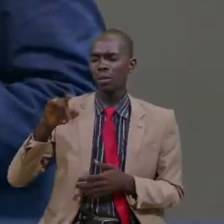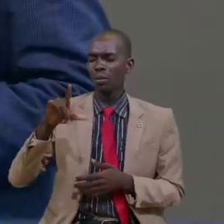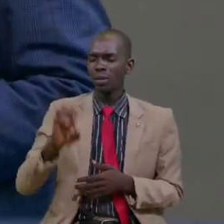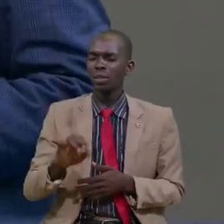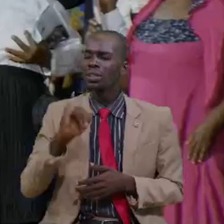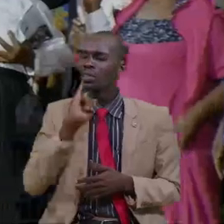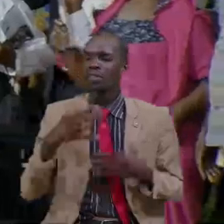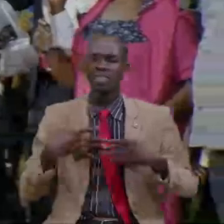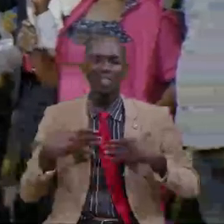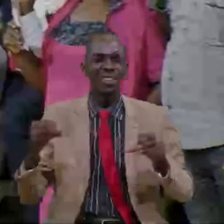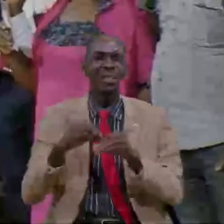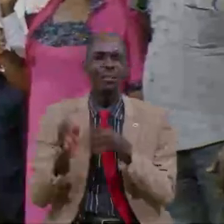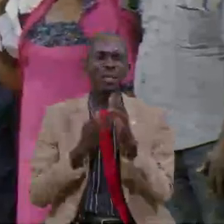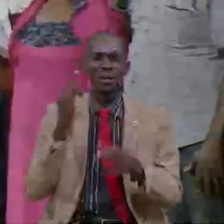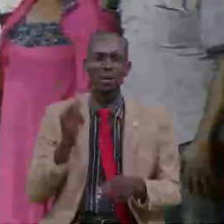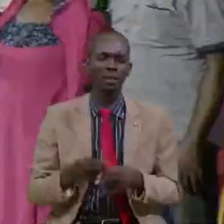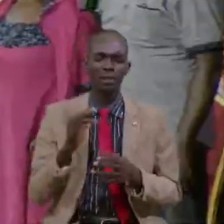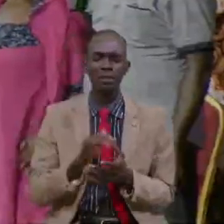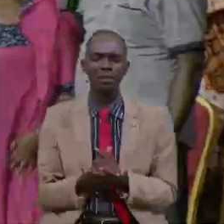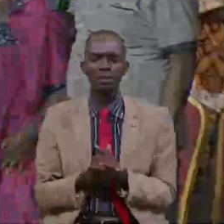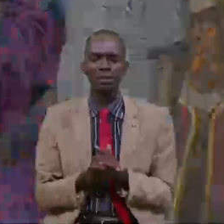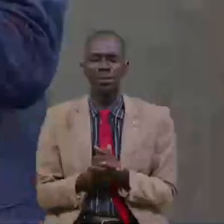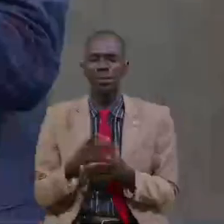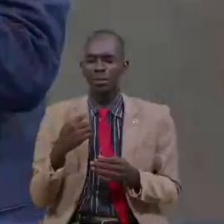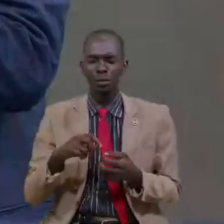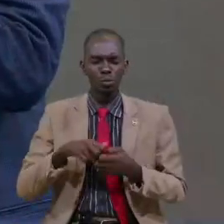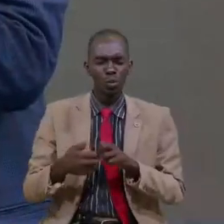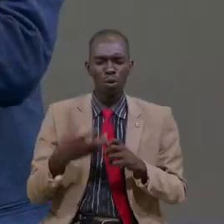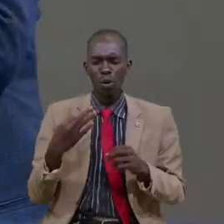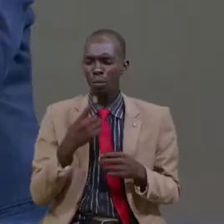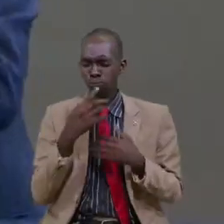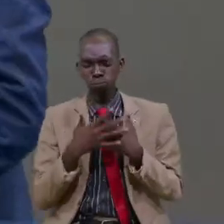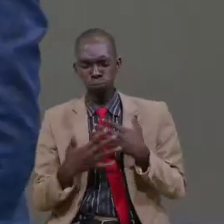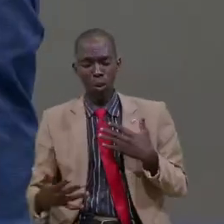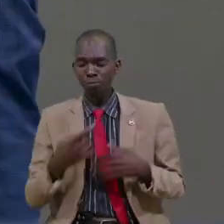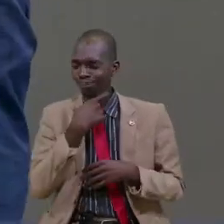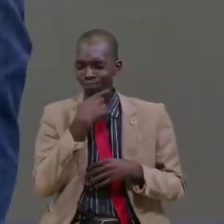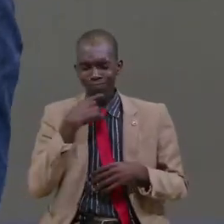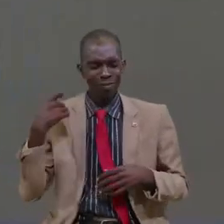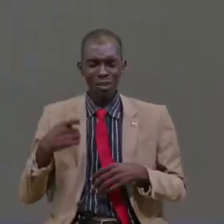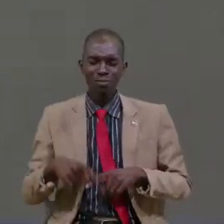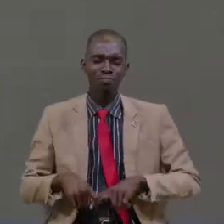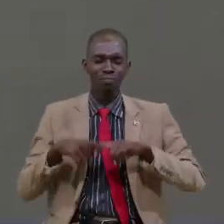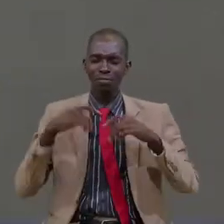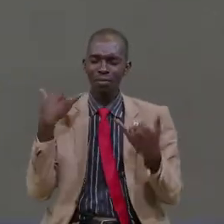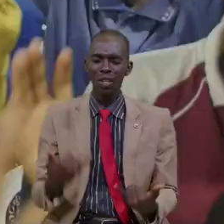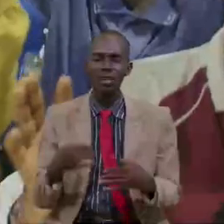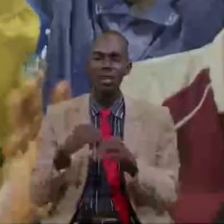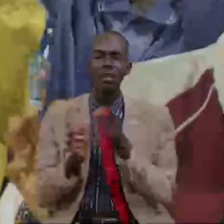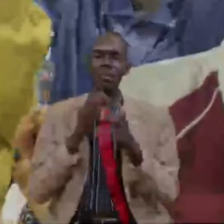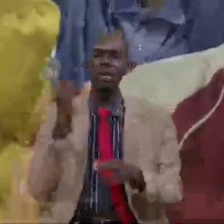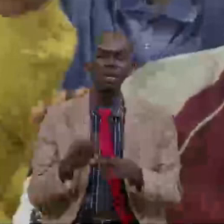Hémorroïdes, tu es guéri au nom de Jésus. Perte de sang, dessèche maintenant au nom